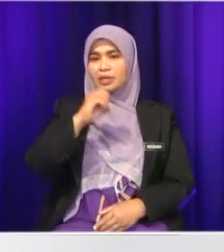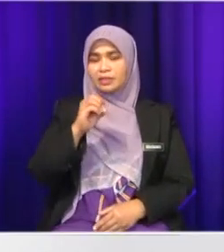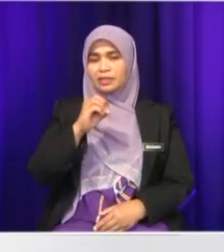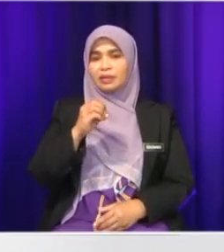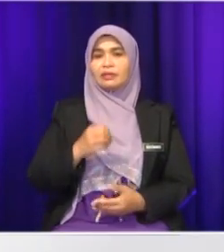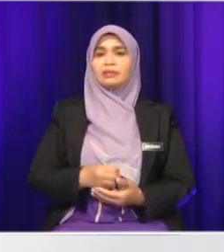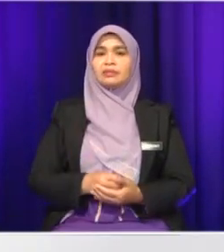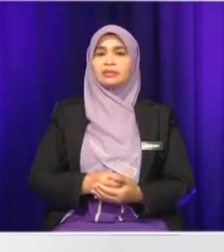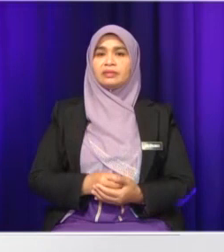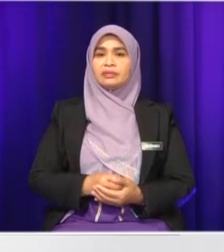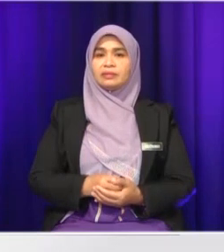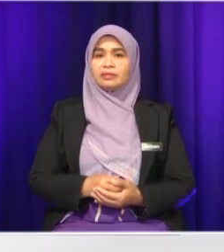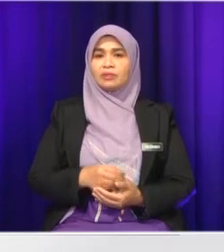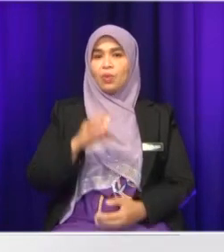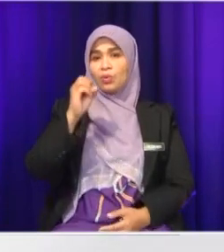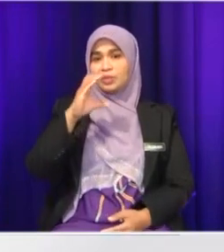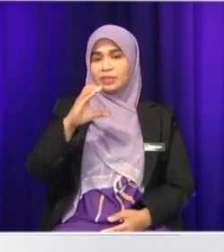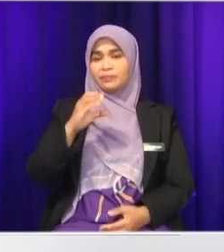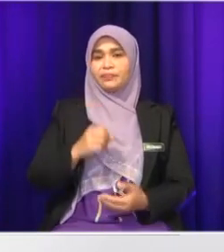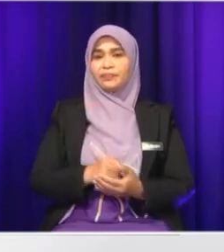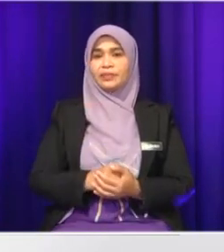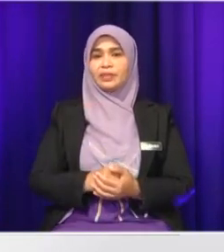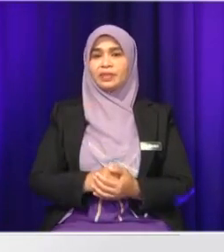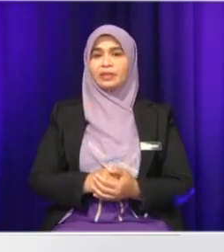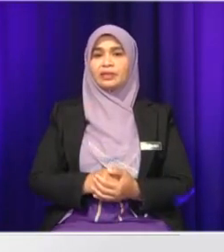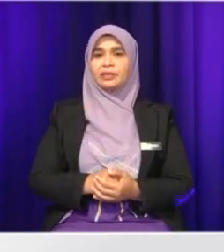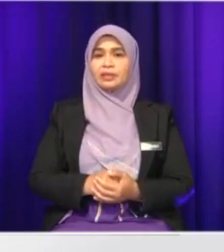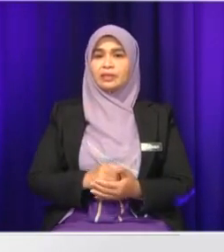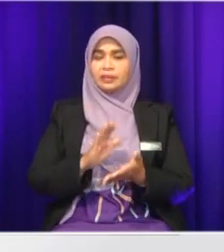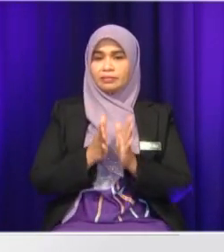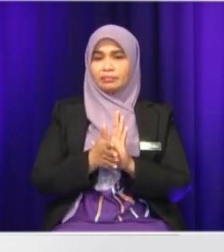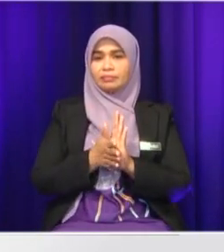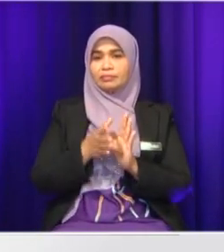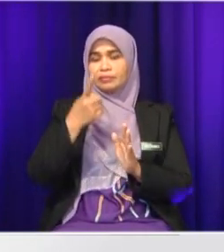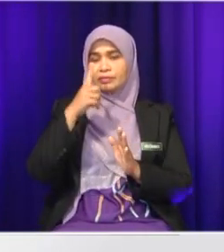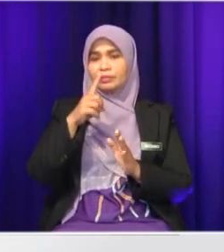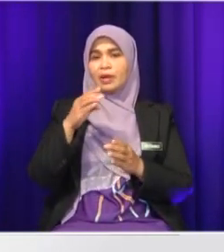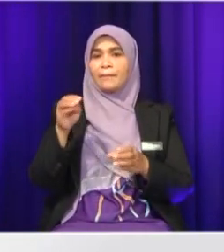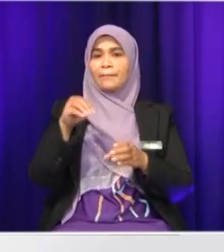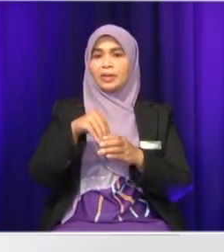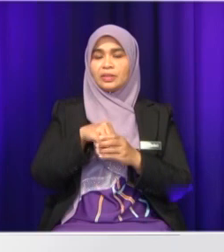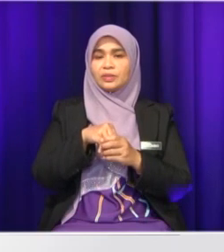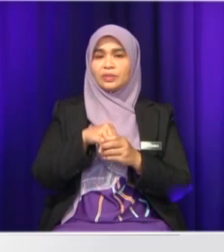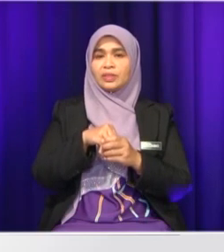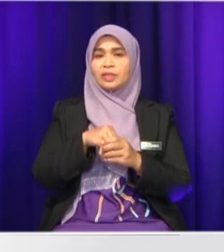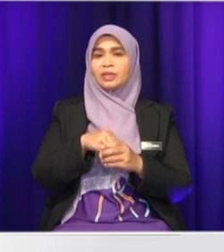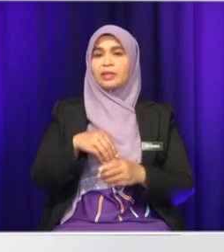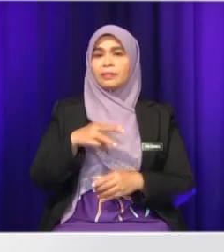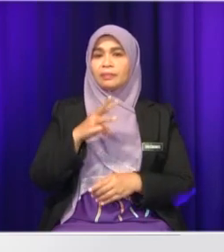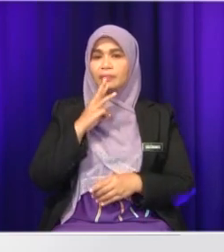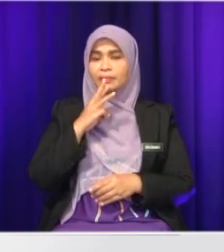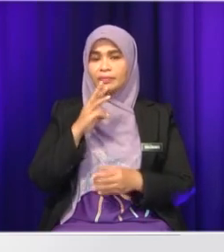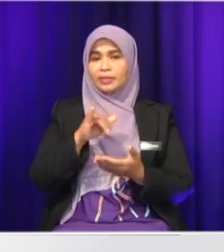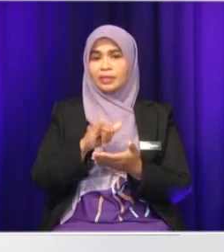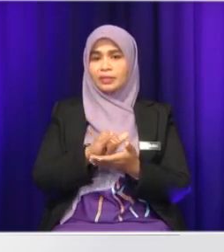seperti telur atau kentang Oke dimasukkan ke dalam bahan cacai apa tadi oke dan juga